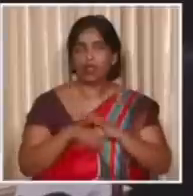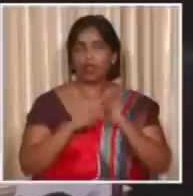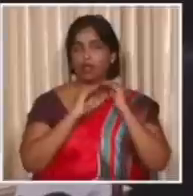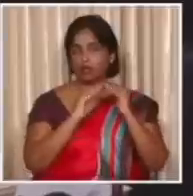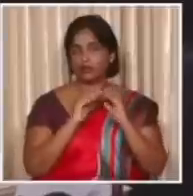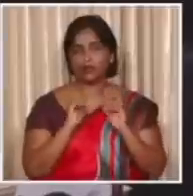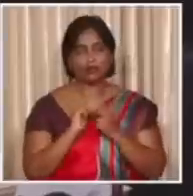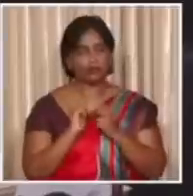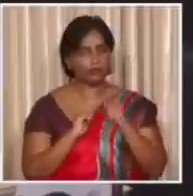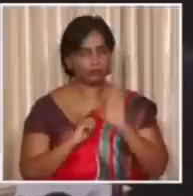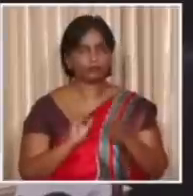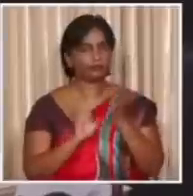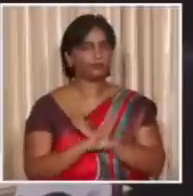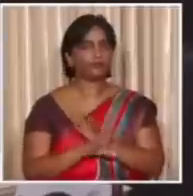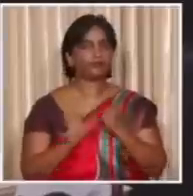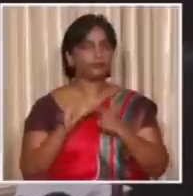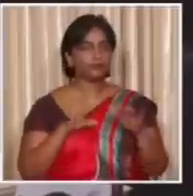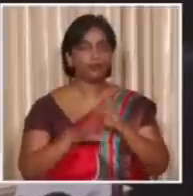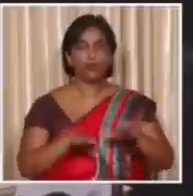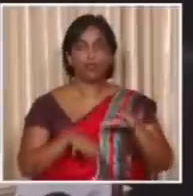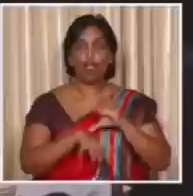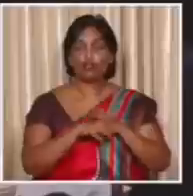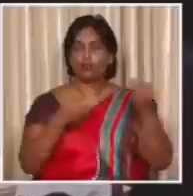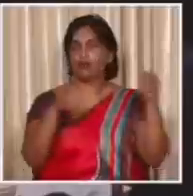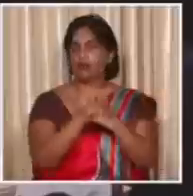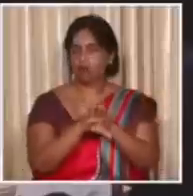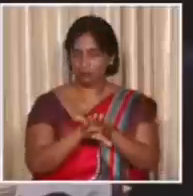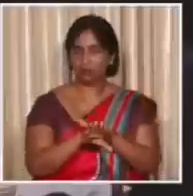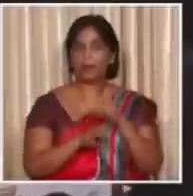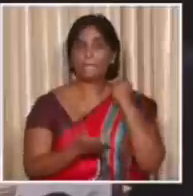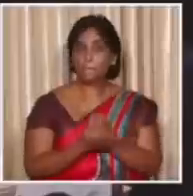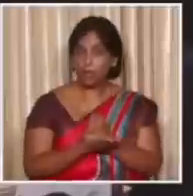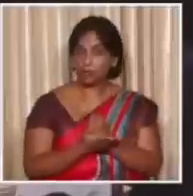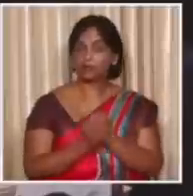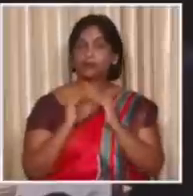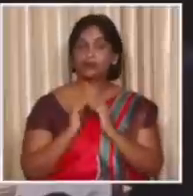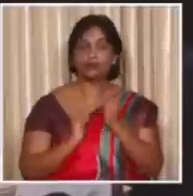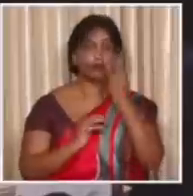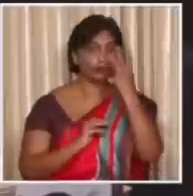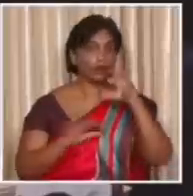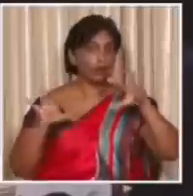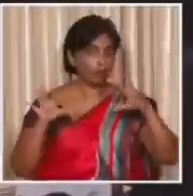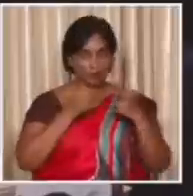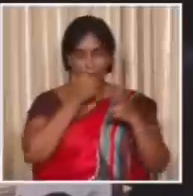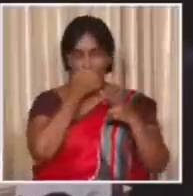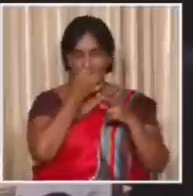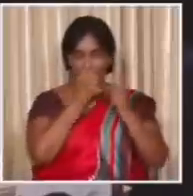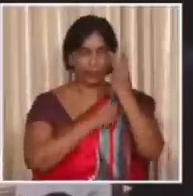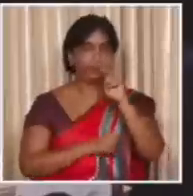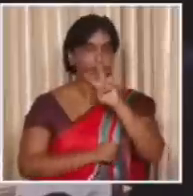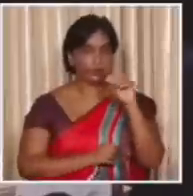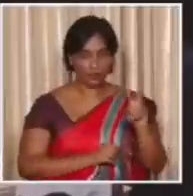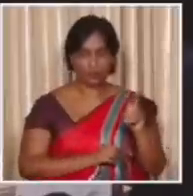අර්බුදයක් මත වී තිබෙනවා. පහුගිය කාලේ අනුරාධපුරයේ ළමා රෝහල වහලා දාන්න සිද්ධ වුණා. බැංකු පද්ධතිය 3800ක්